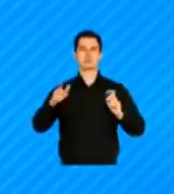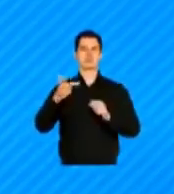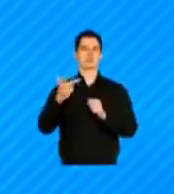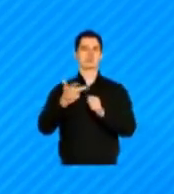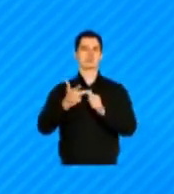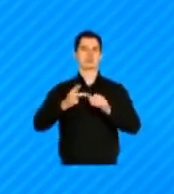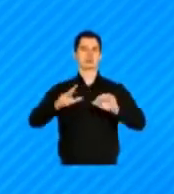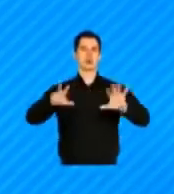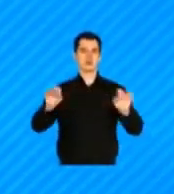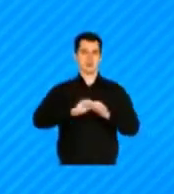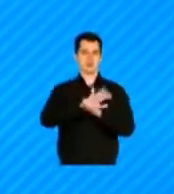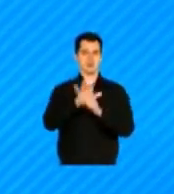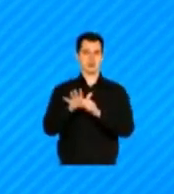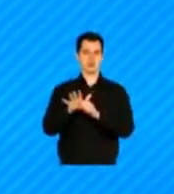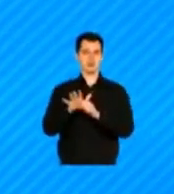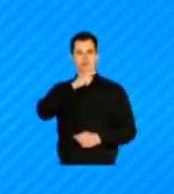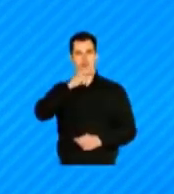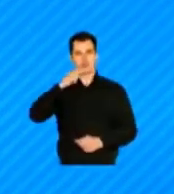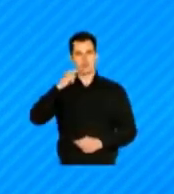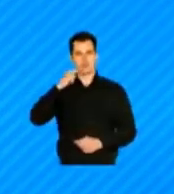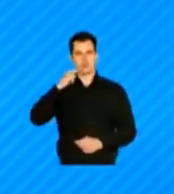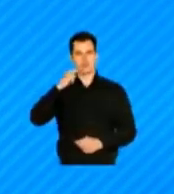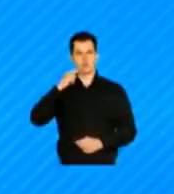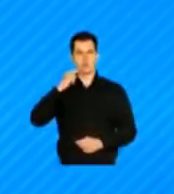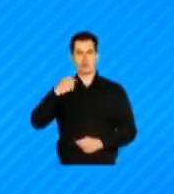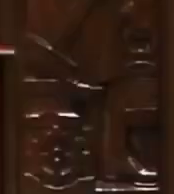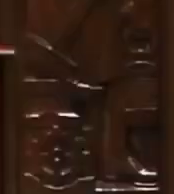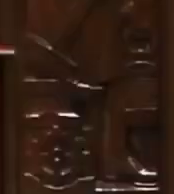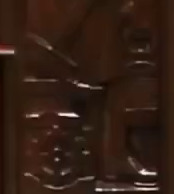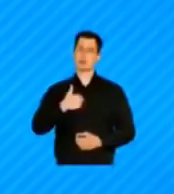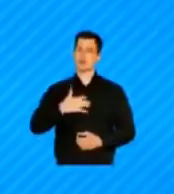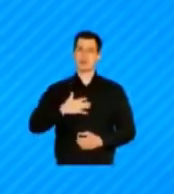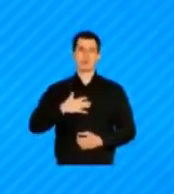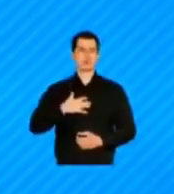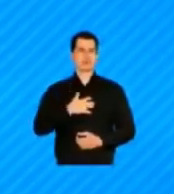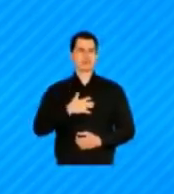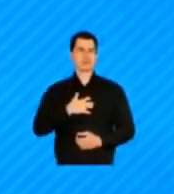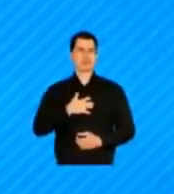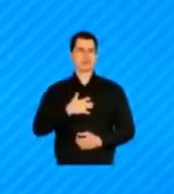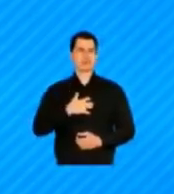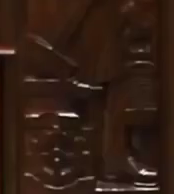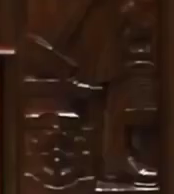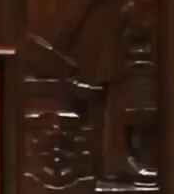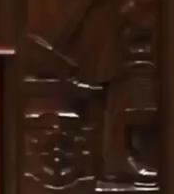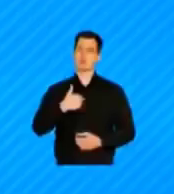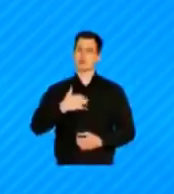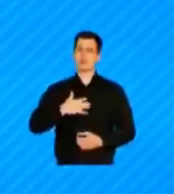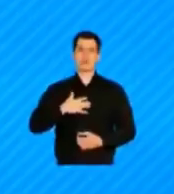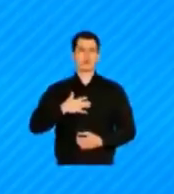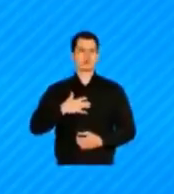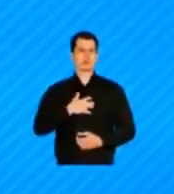od 80% zakażonych stref czerwonych. I widzimy, że